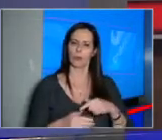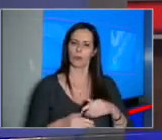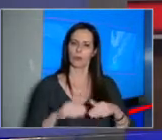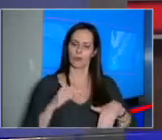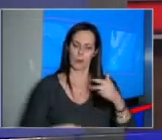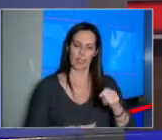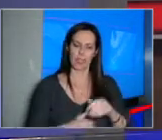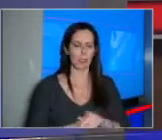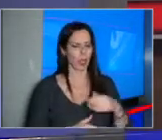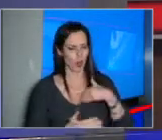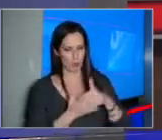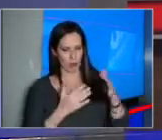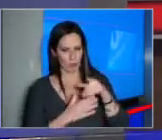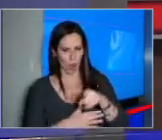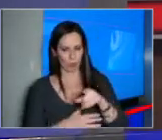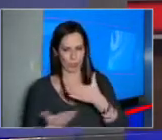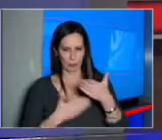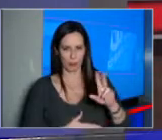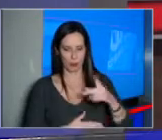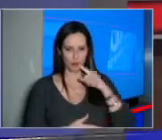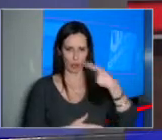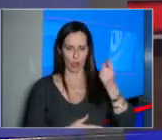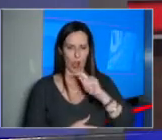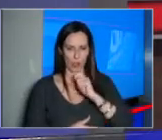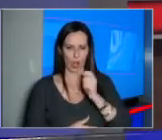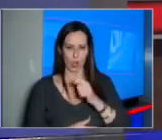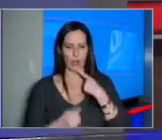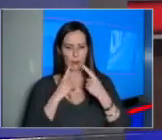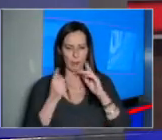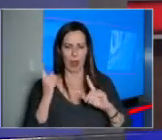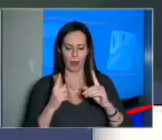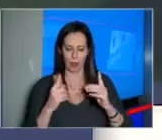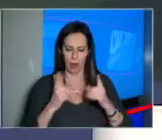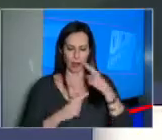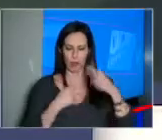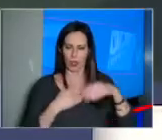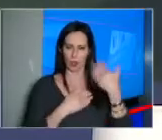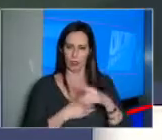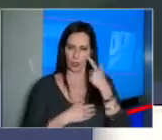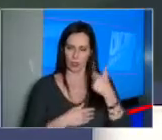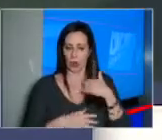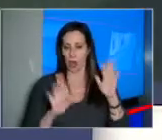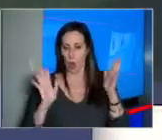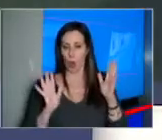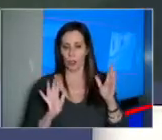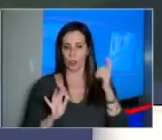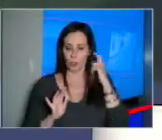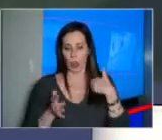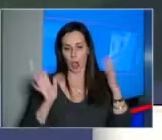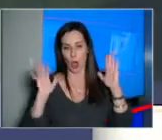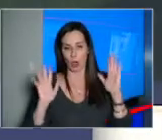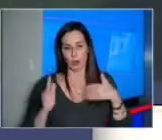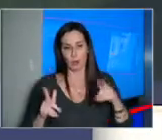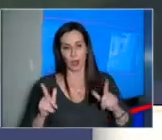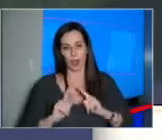של כנסת ישראל. אנחנו ממשיכים לבדוק אתכם, אני אזמין אותך עוד שנה לעוד רעיון, לדבר על מה התקדם בשנה האחרונה. זה נשמע לי לא רע. נשמע לי לא רע. אני